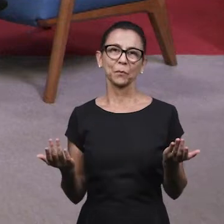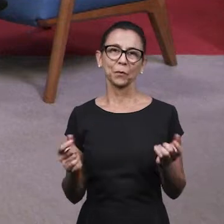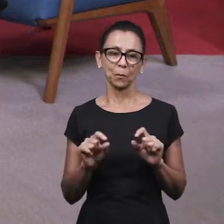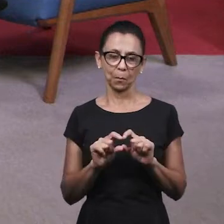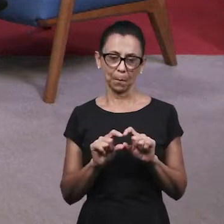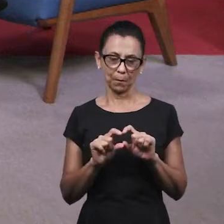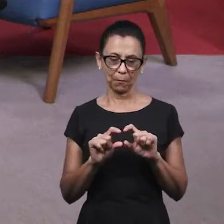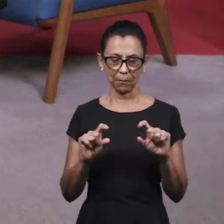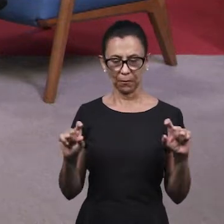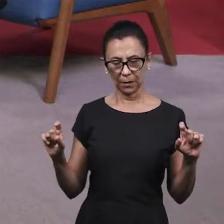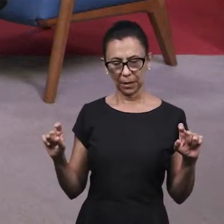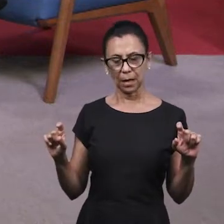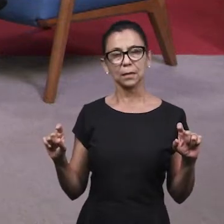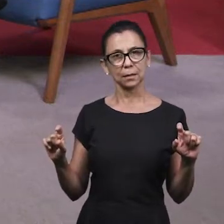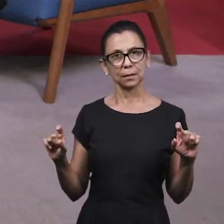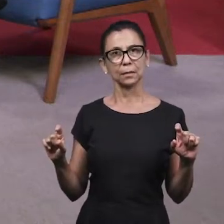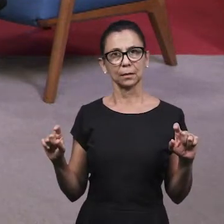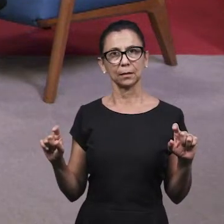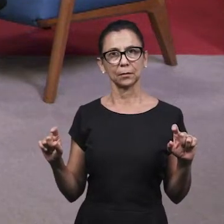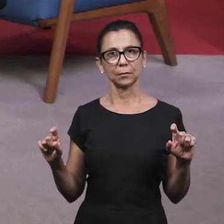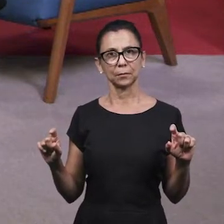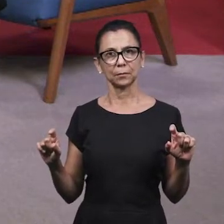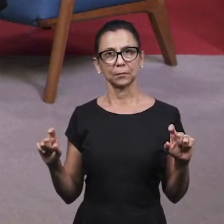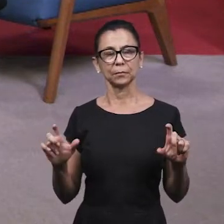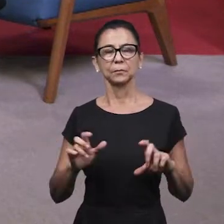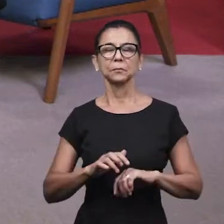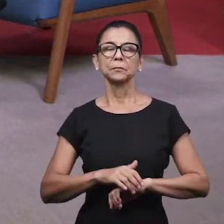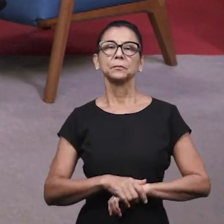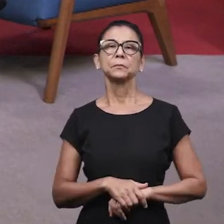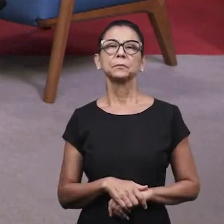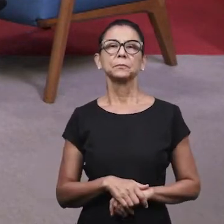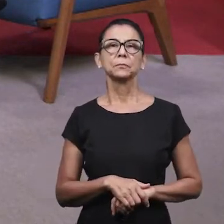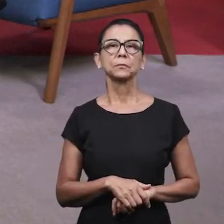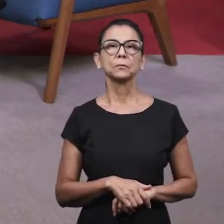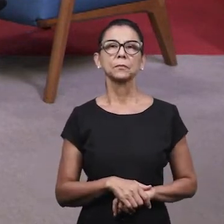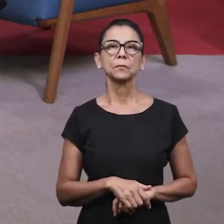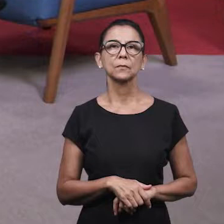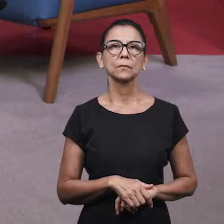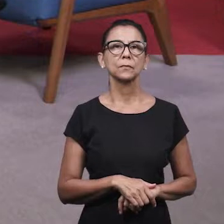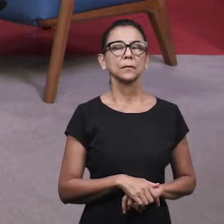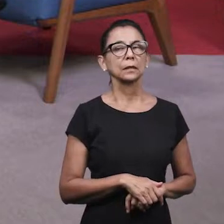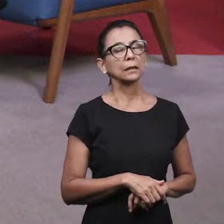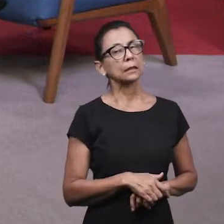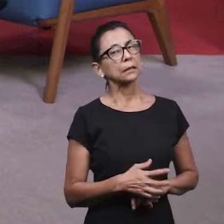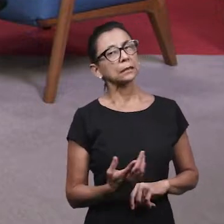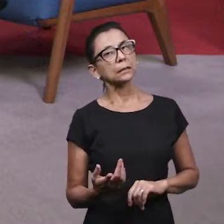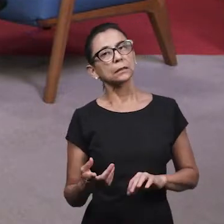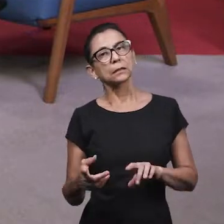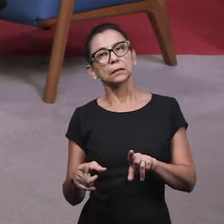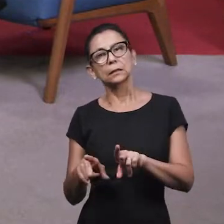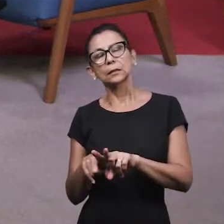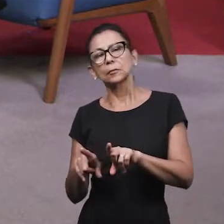expression et au même instant une période de temps